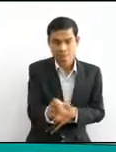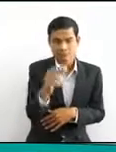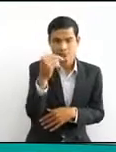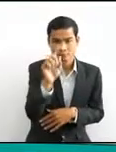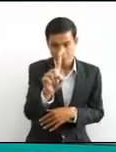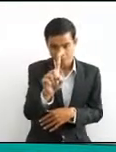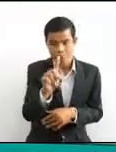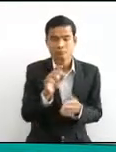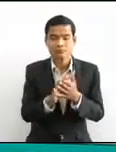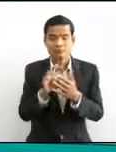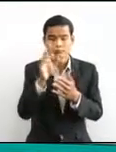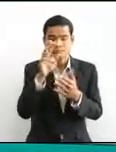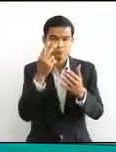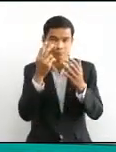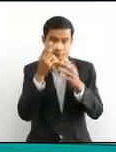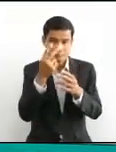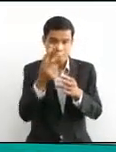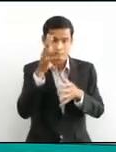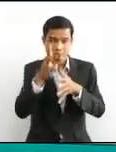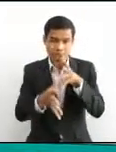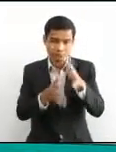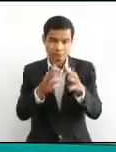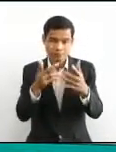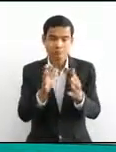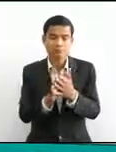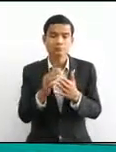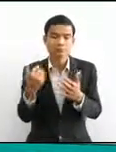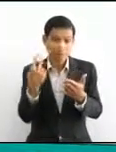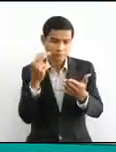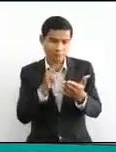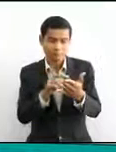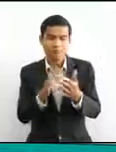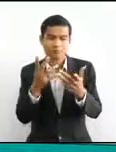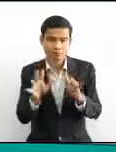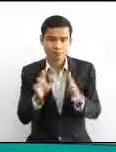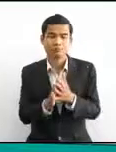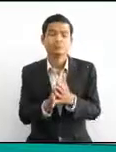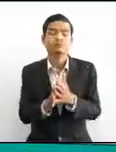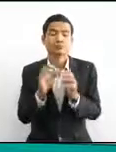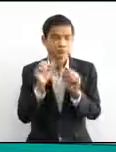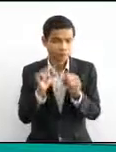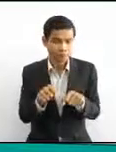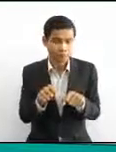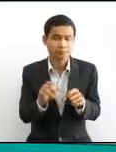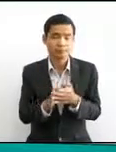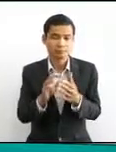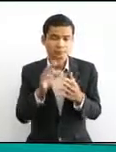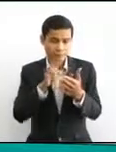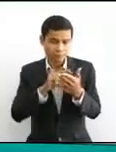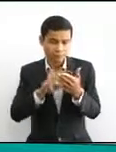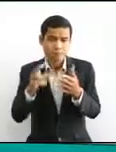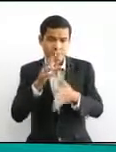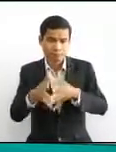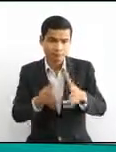an tâm nè cừu an nè lực đá đá khiền bê đá con an chóp con ạ dọc mạc đáy xiết nè dịp hơi con ná đọc bây bê đá